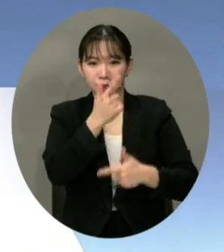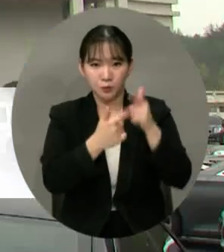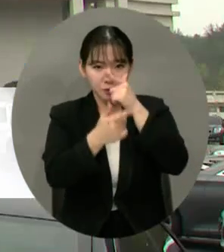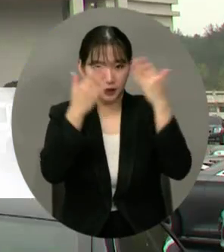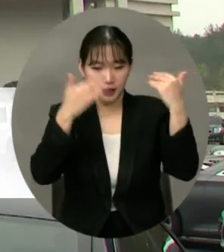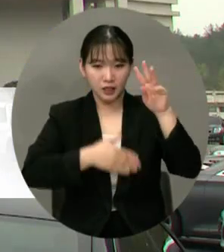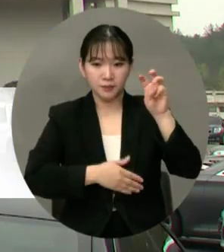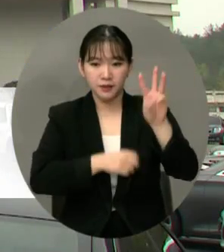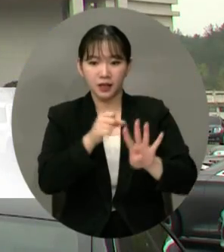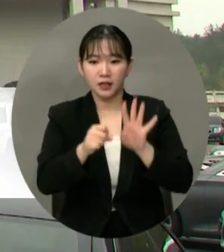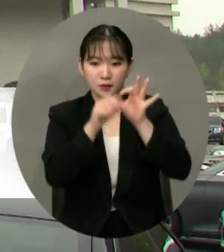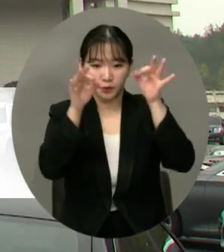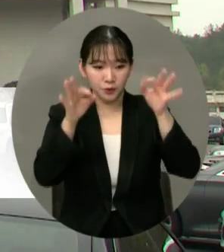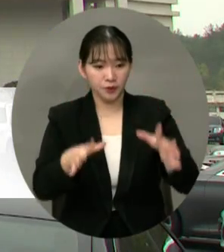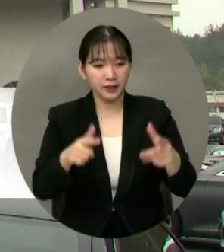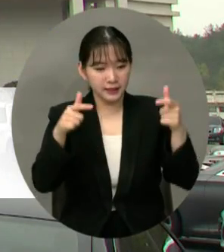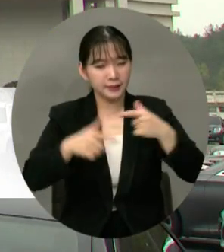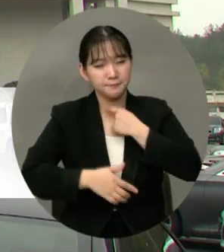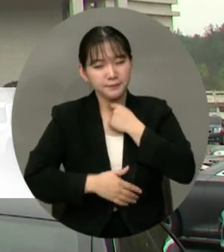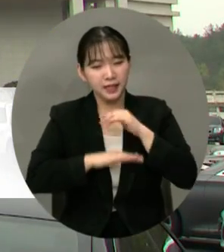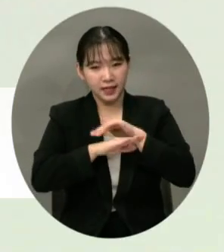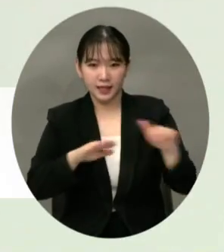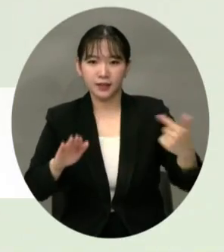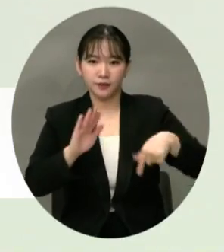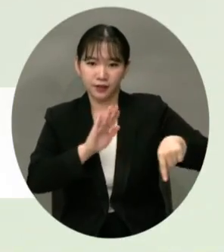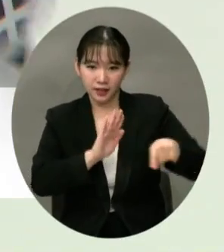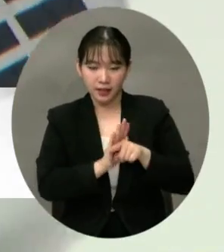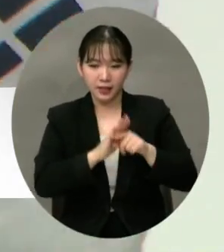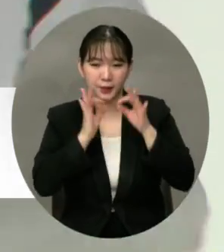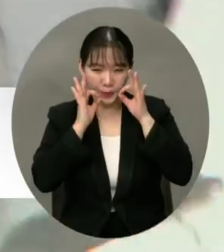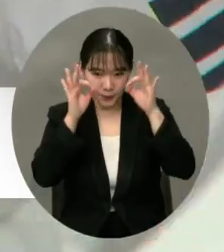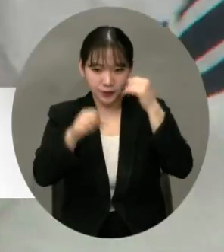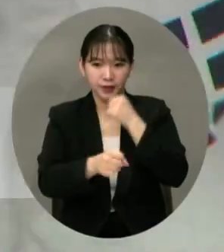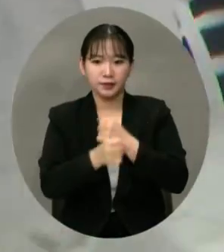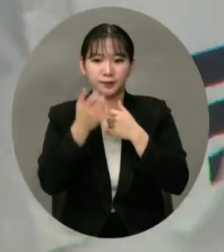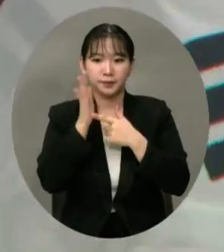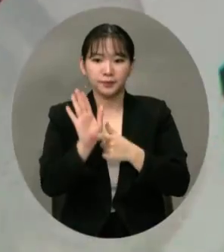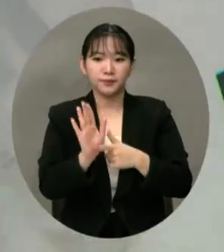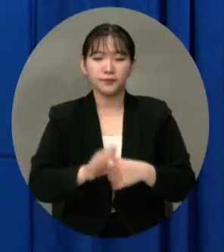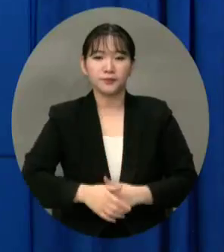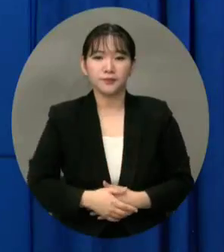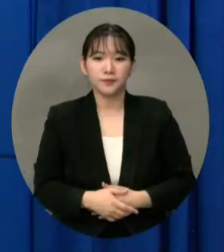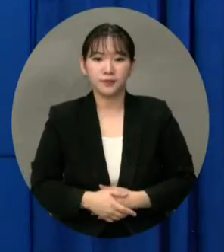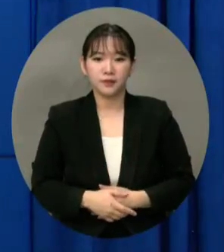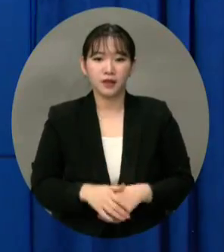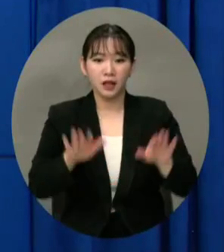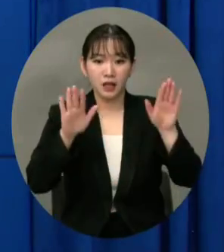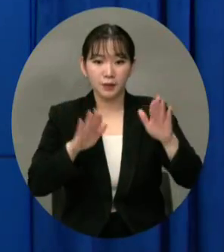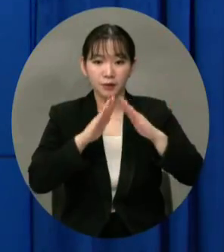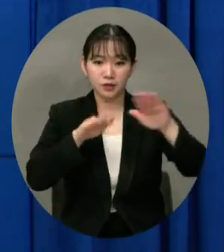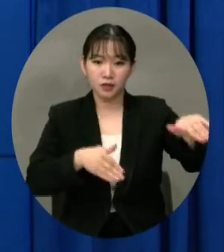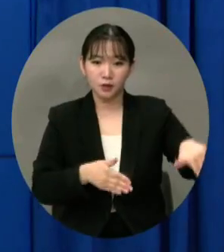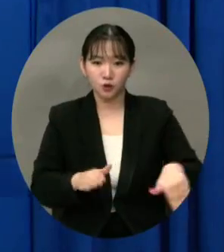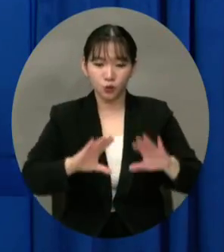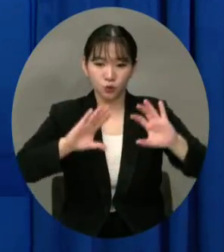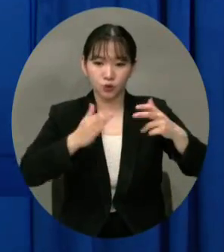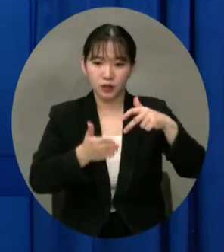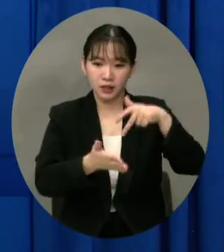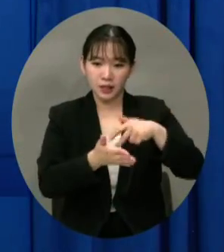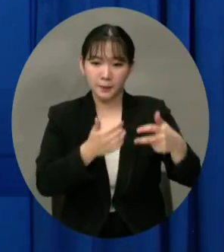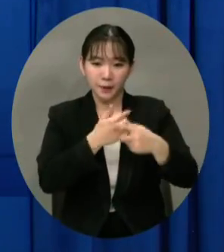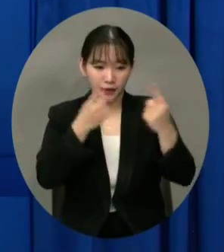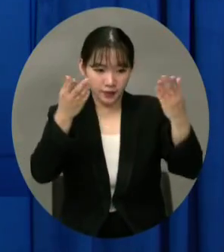목포대는 34년간의 지역 숙원을 해결하기 위해 최선을 다하겠다고 밝혔습니다. 이번 전남도의